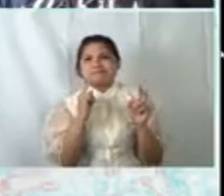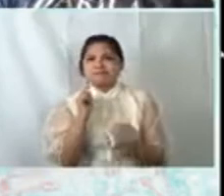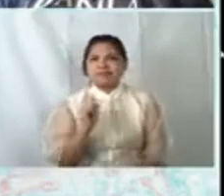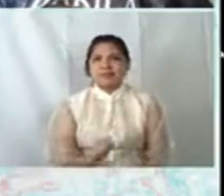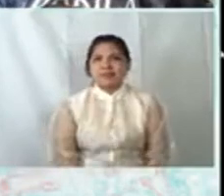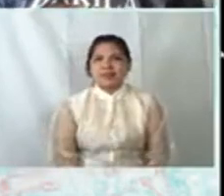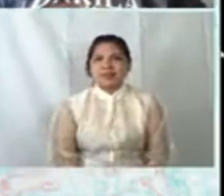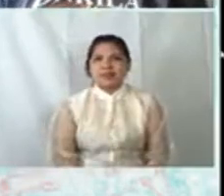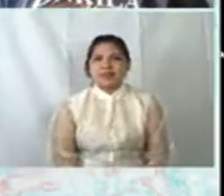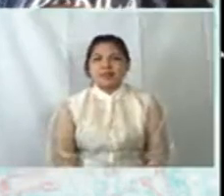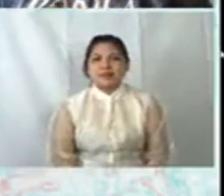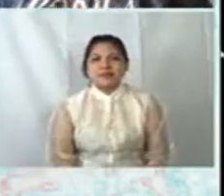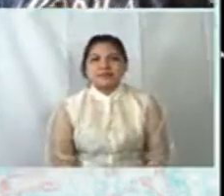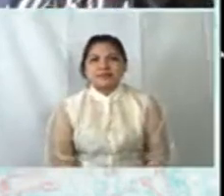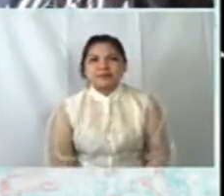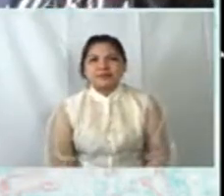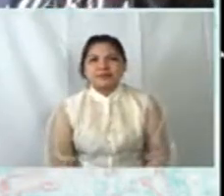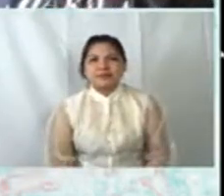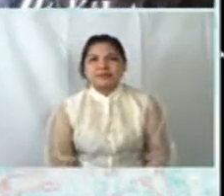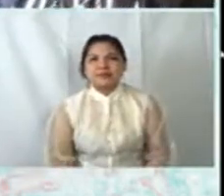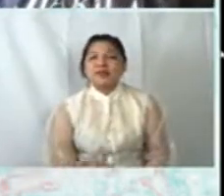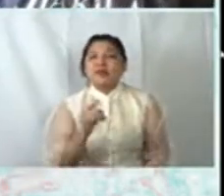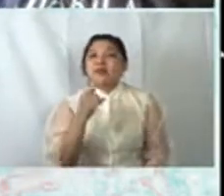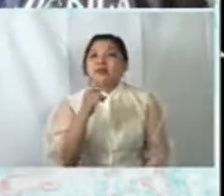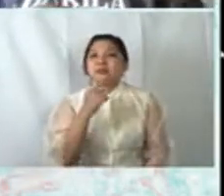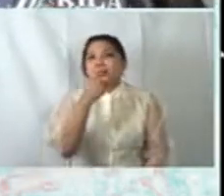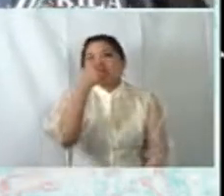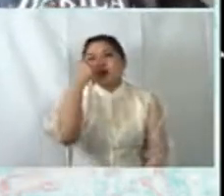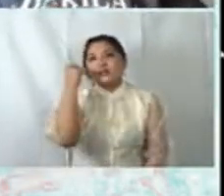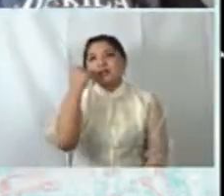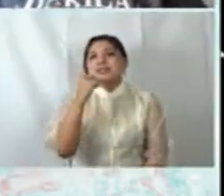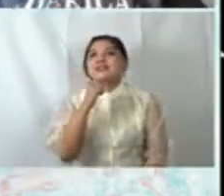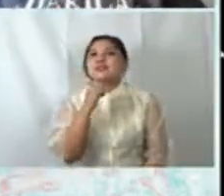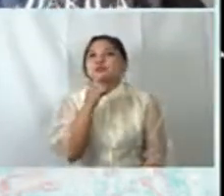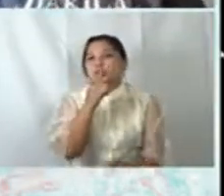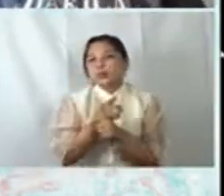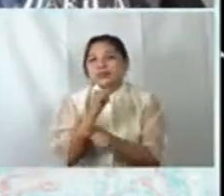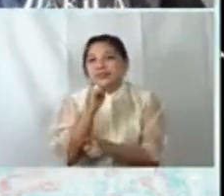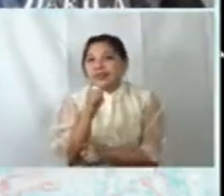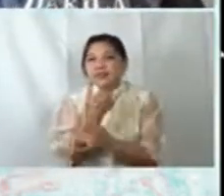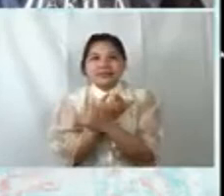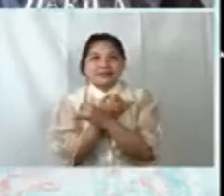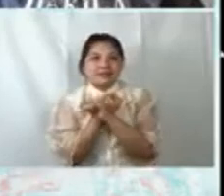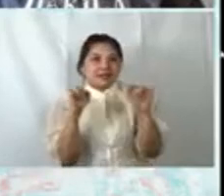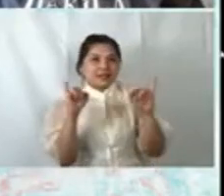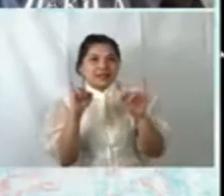anachronism. Sapagkat hindi naman tayo naging malaya daw noong Hunyo 12.